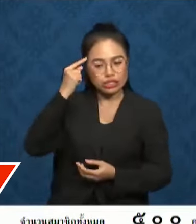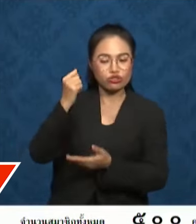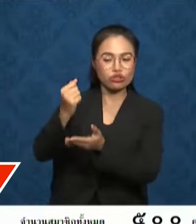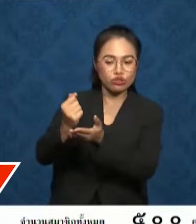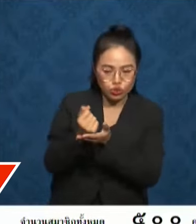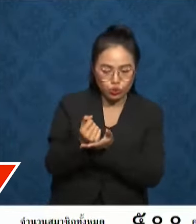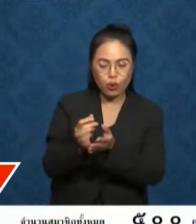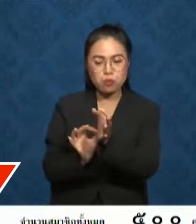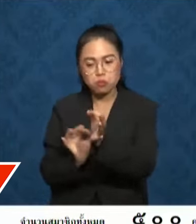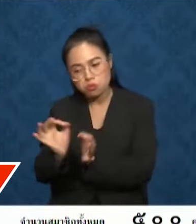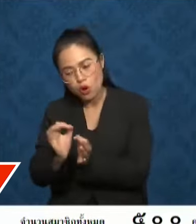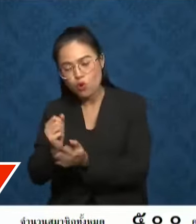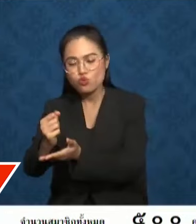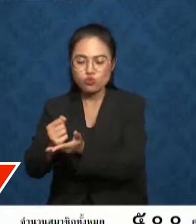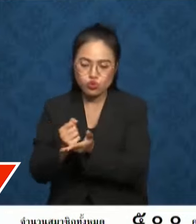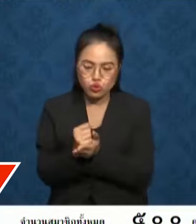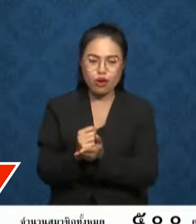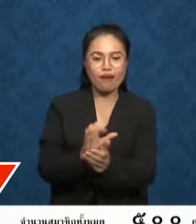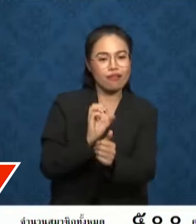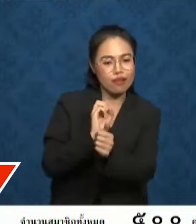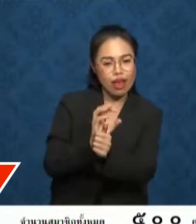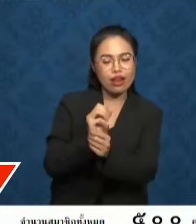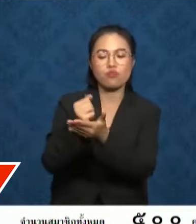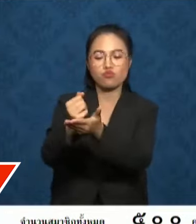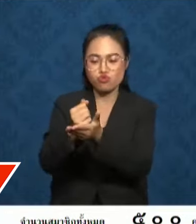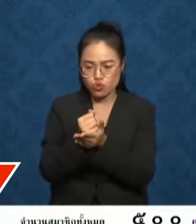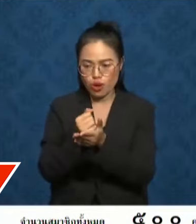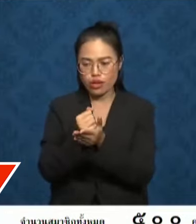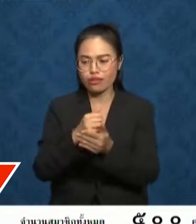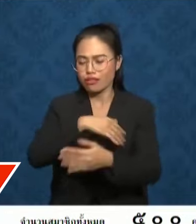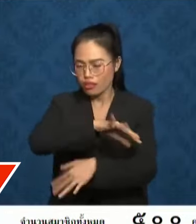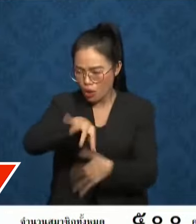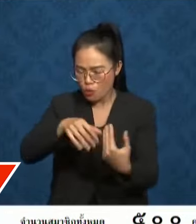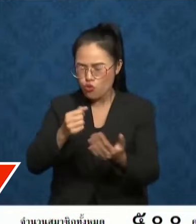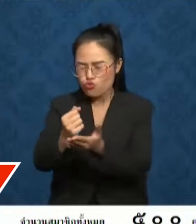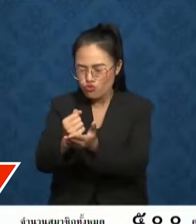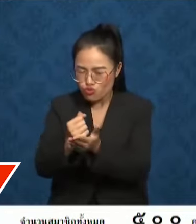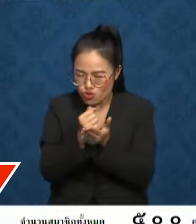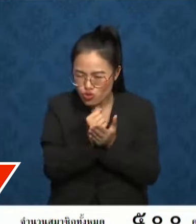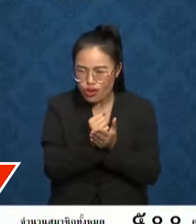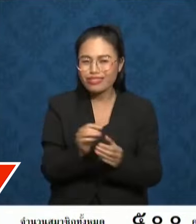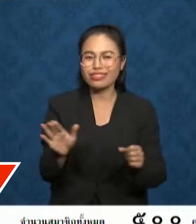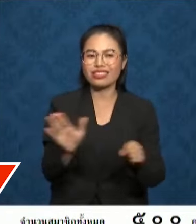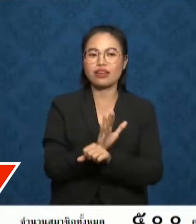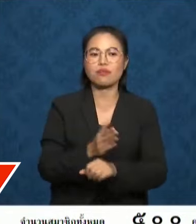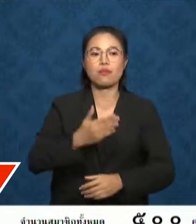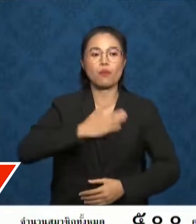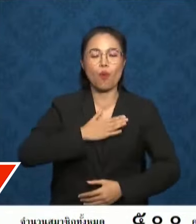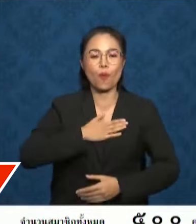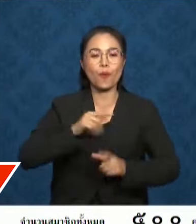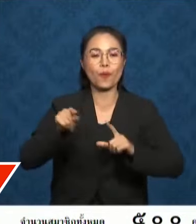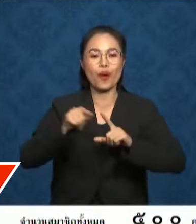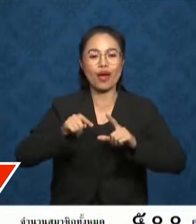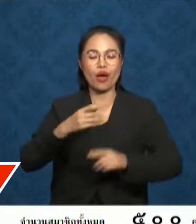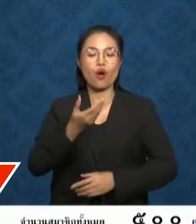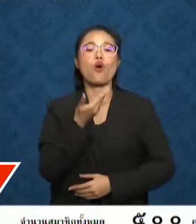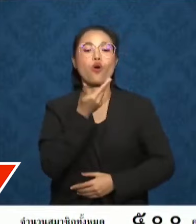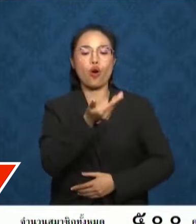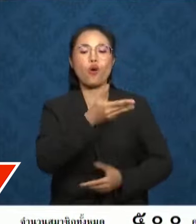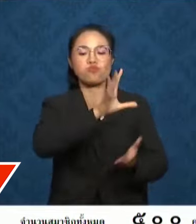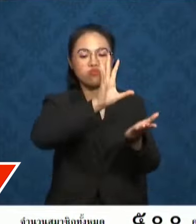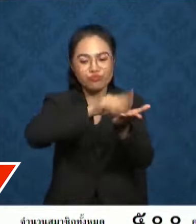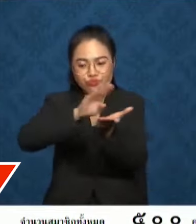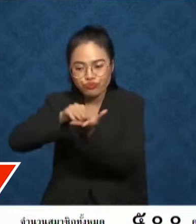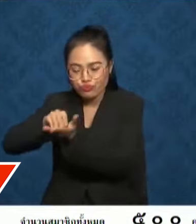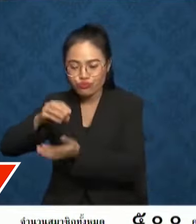คนใดคนหนึ่ พักใดพักหนึ่ แต่เป็โจทของพเราทุกคนพวกผมครั ขออาศาเปเจาภาพในการรุภรวมคามค Folds